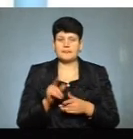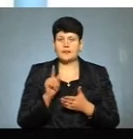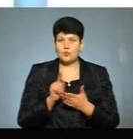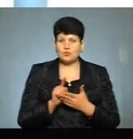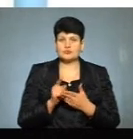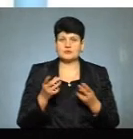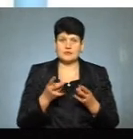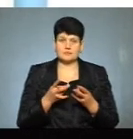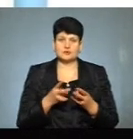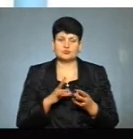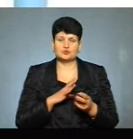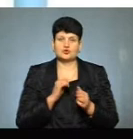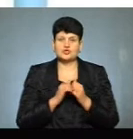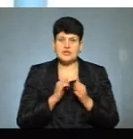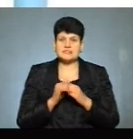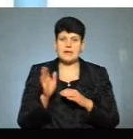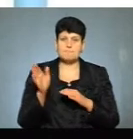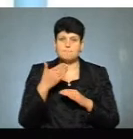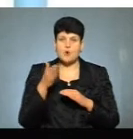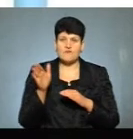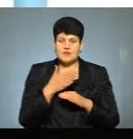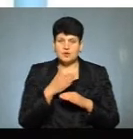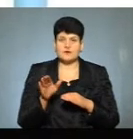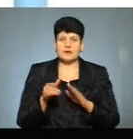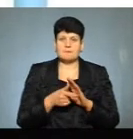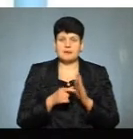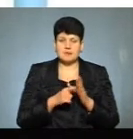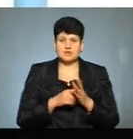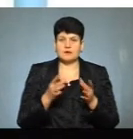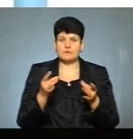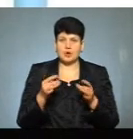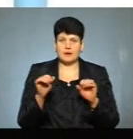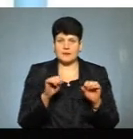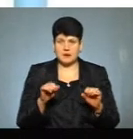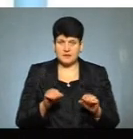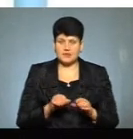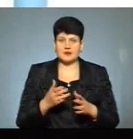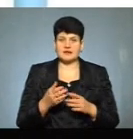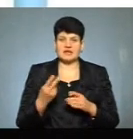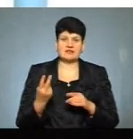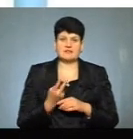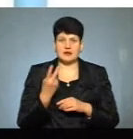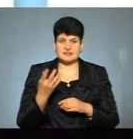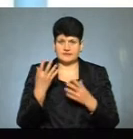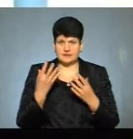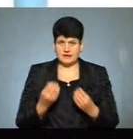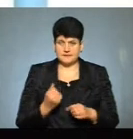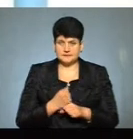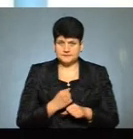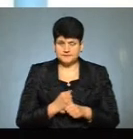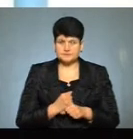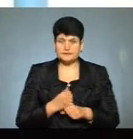щоб було часте провітрювання цього приміщення, вологе прибирання, як мінімум двічі на день.